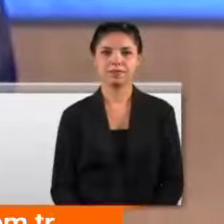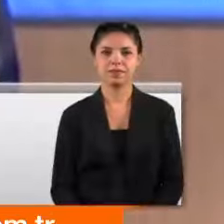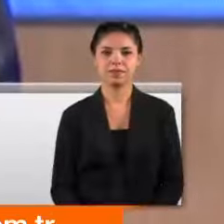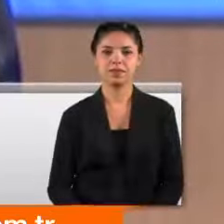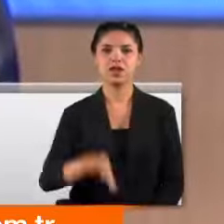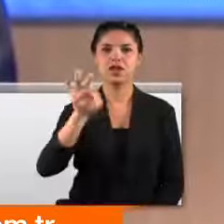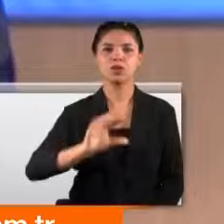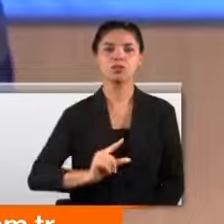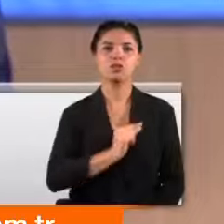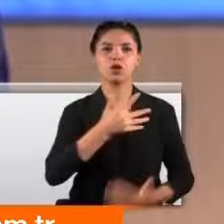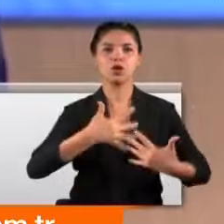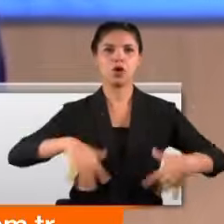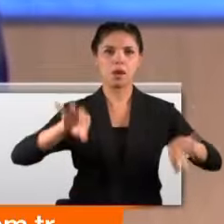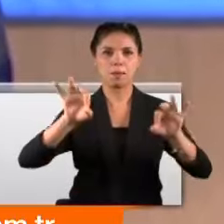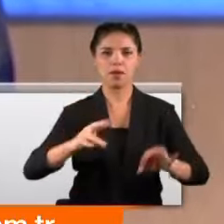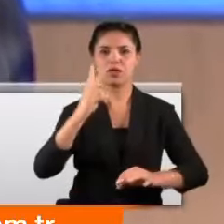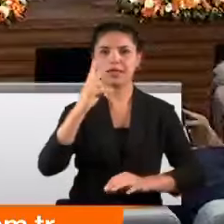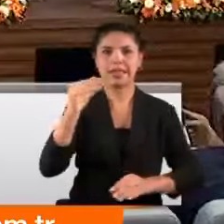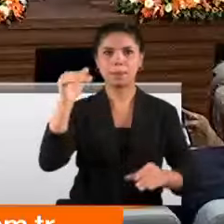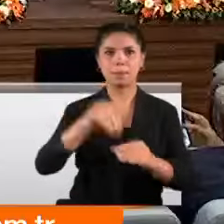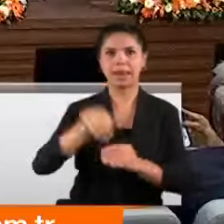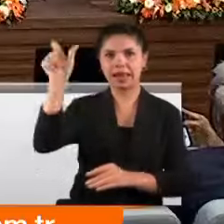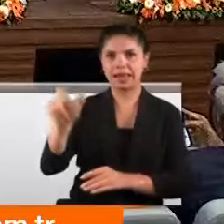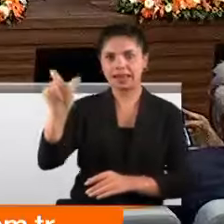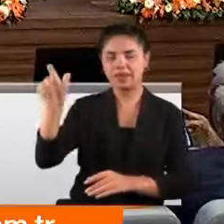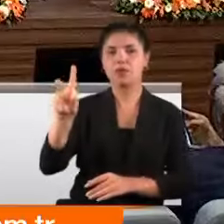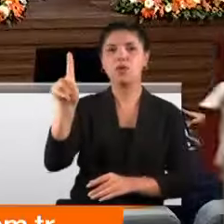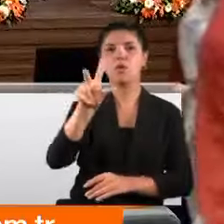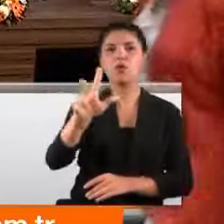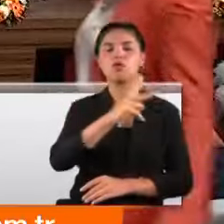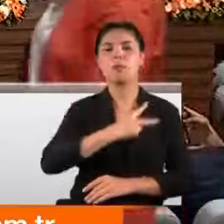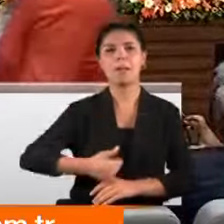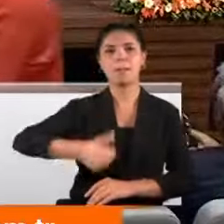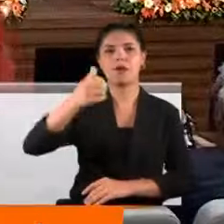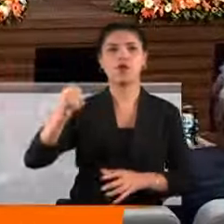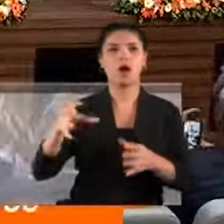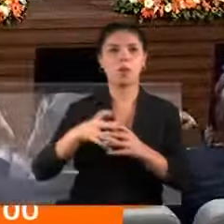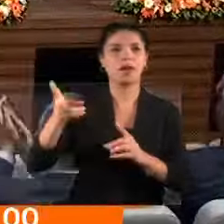Sıra rozet merasimine geldi. İki milletvekili ve 13 belediye başkanı AK Parti'ye geçti.